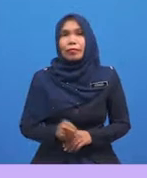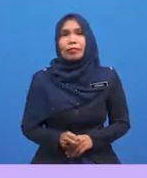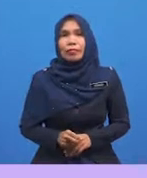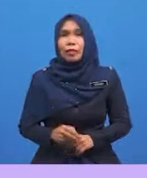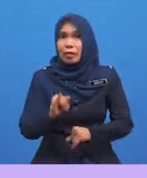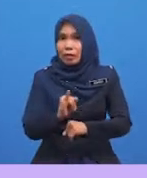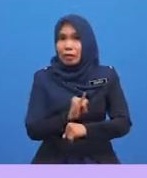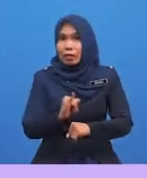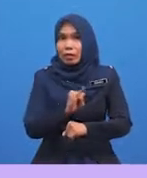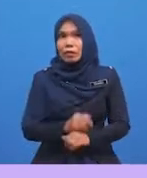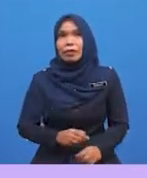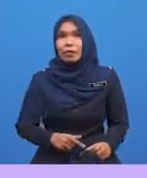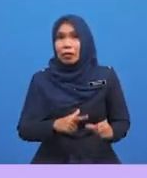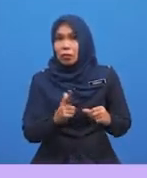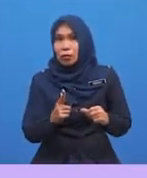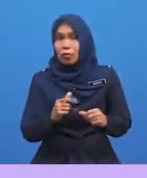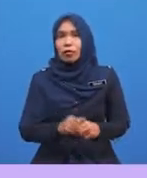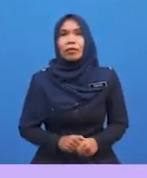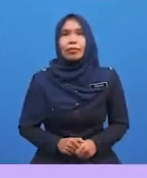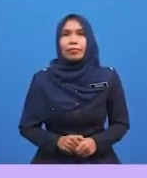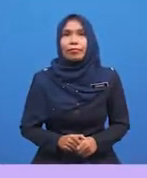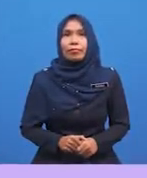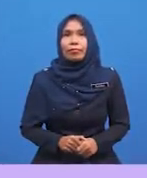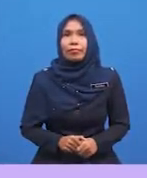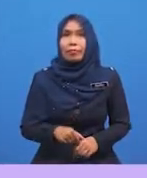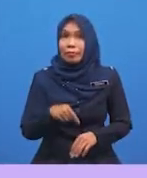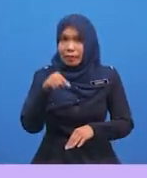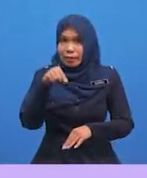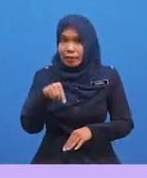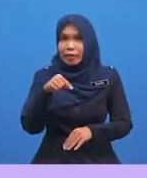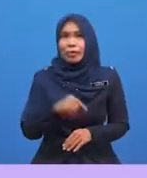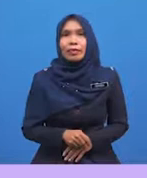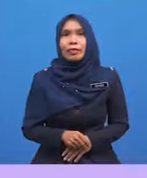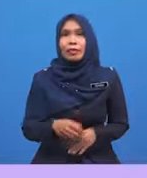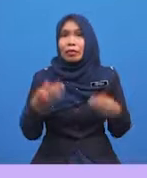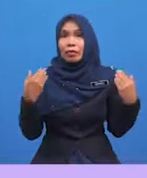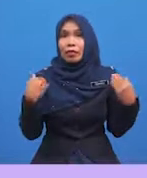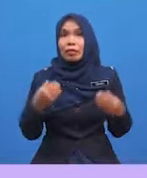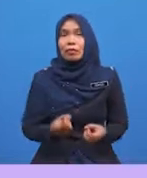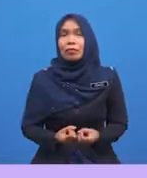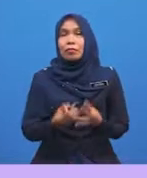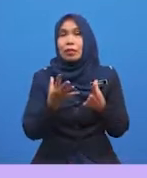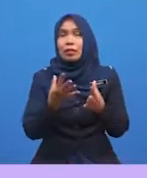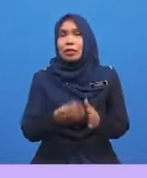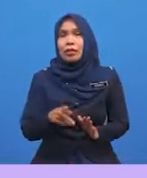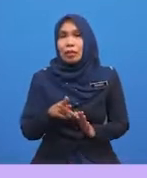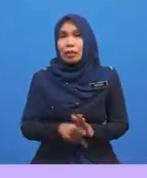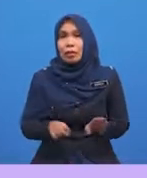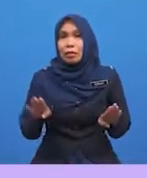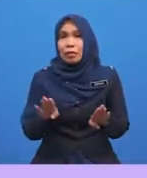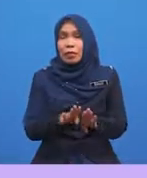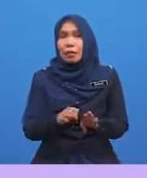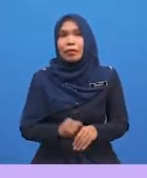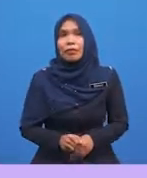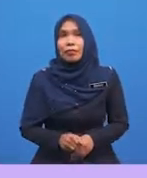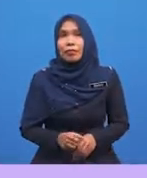dan perlombongan. Di kawasan ini juga terdapat pelbagai kegiatan ekonomi yang memberi